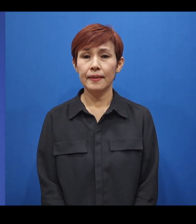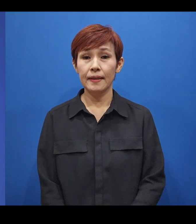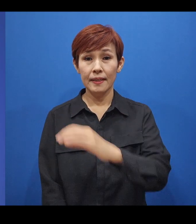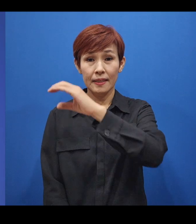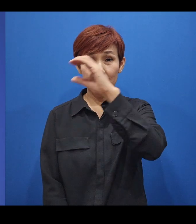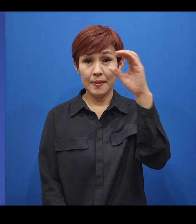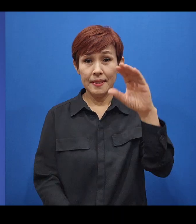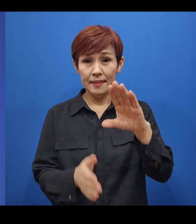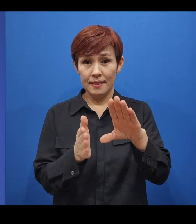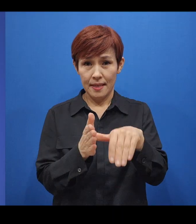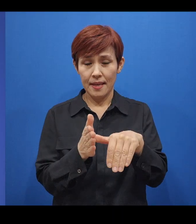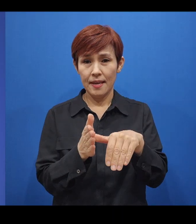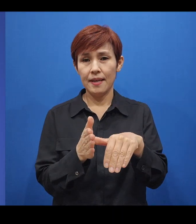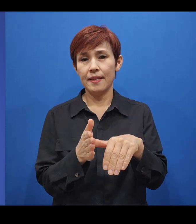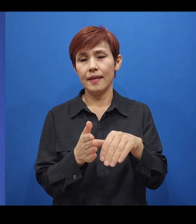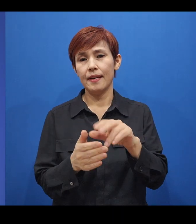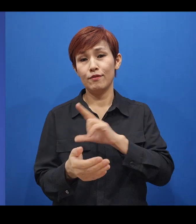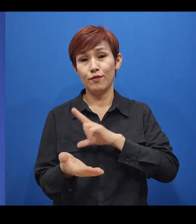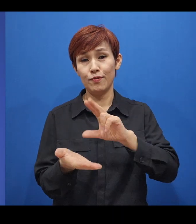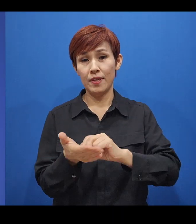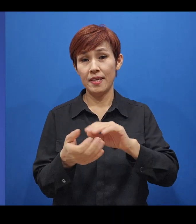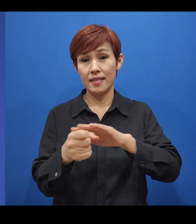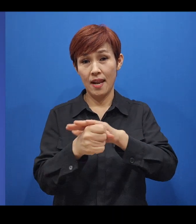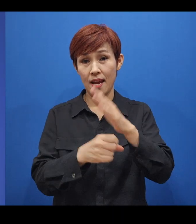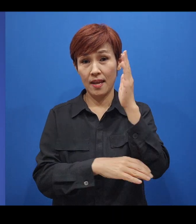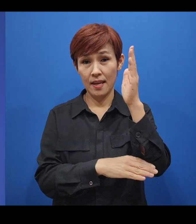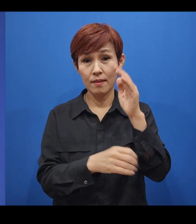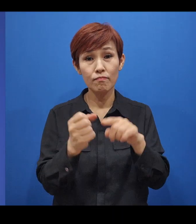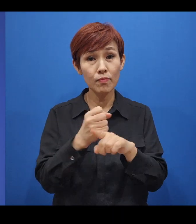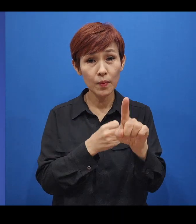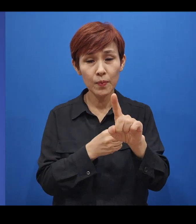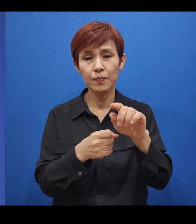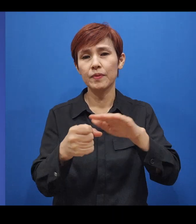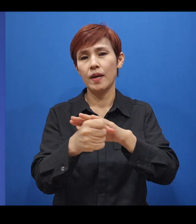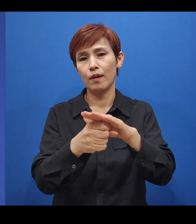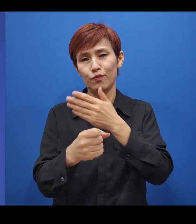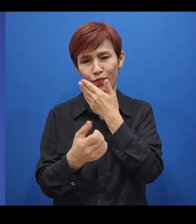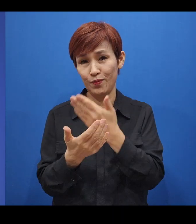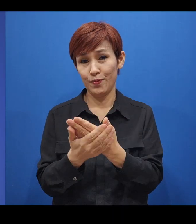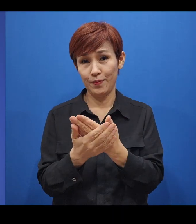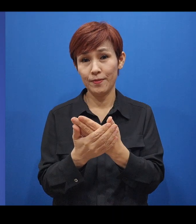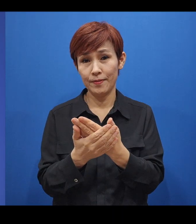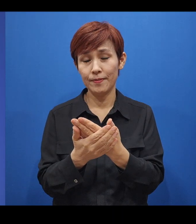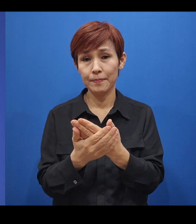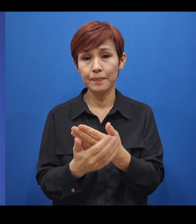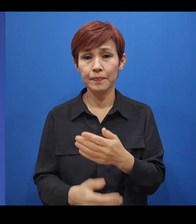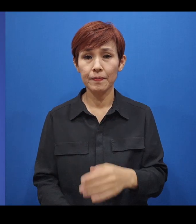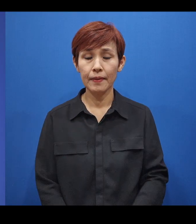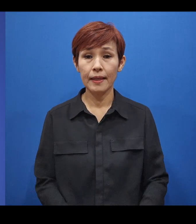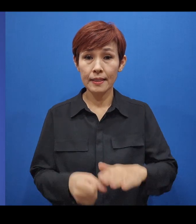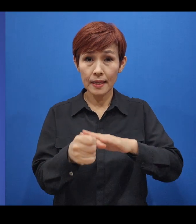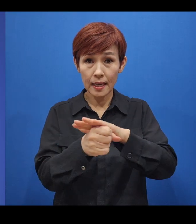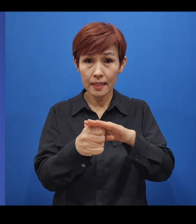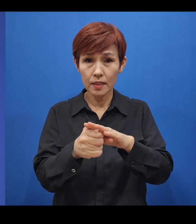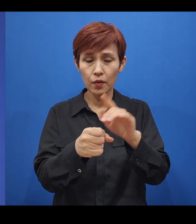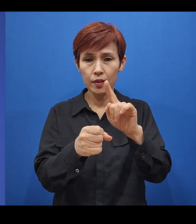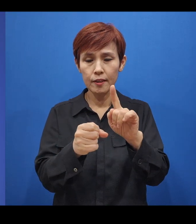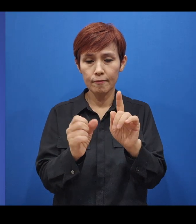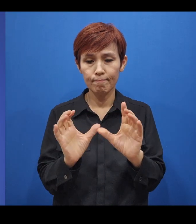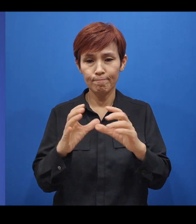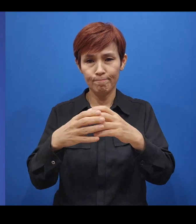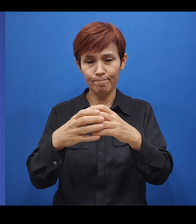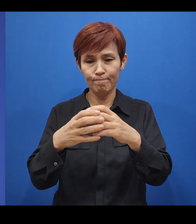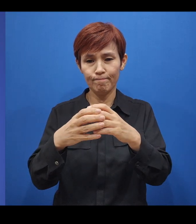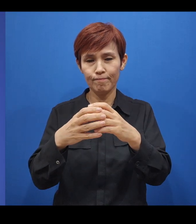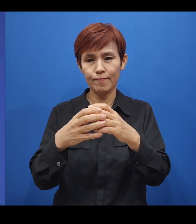크리스마스 때 제가 사랑을 말하는 건 사랑은 매우 중요한 것이기 때문이죠. 사랑은 소속입니다. 내가